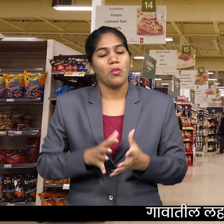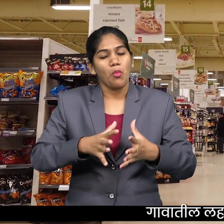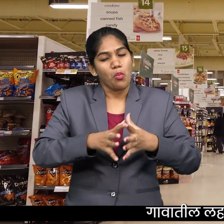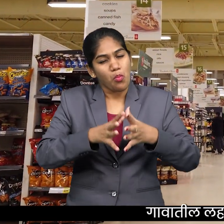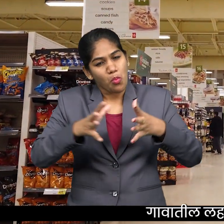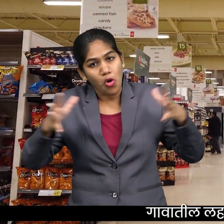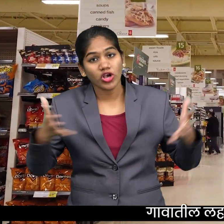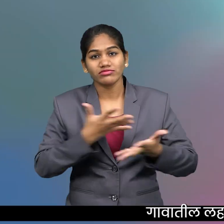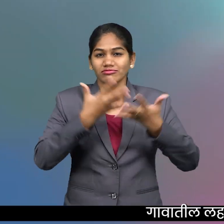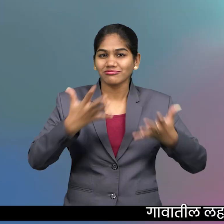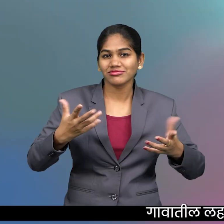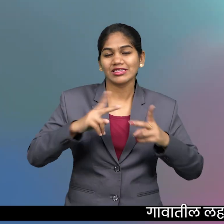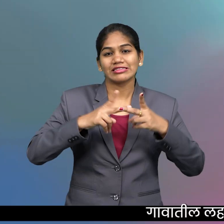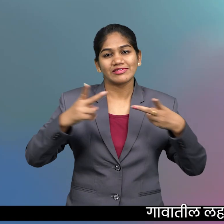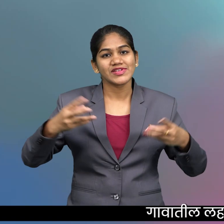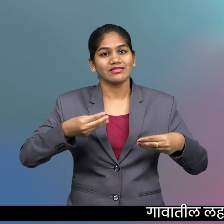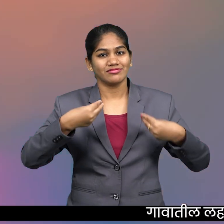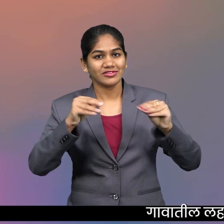तांदूळ,